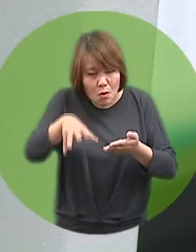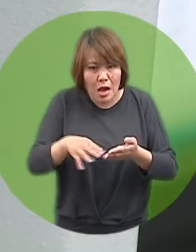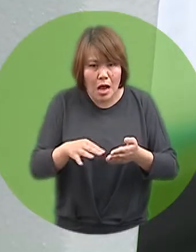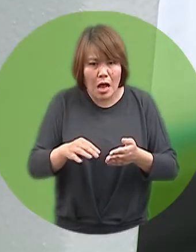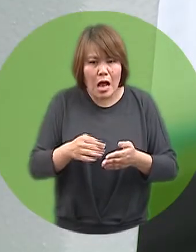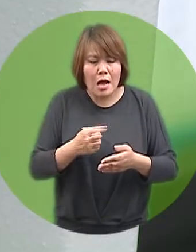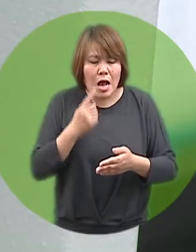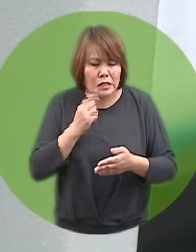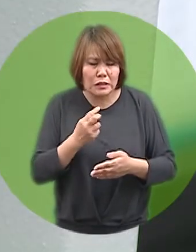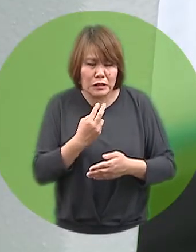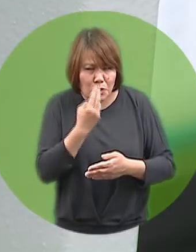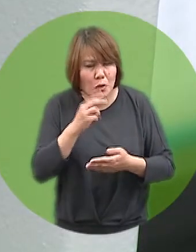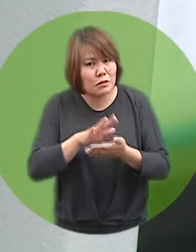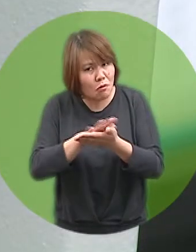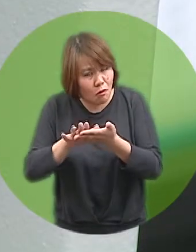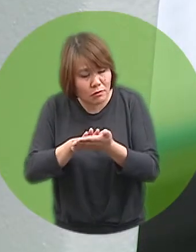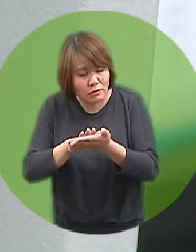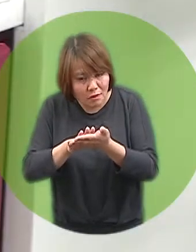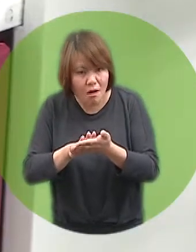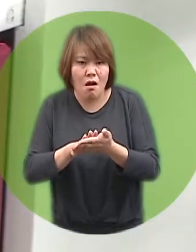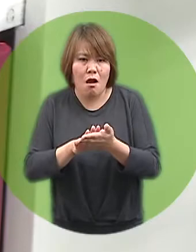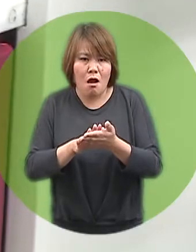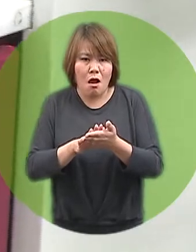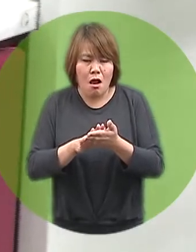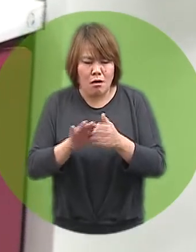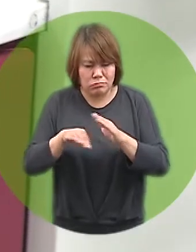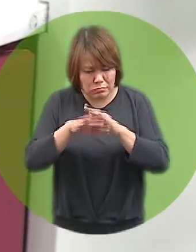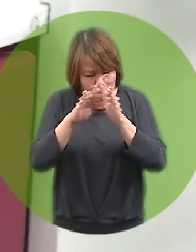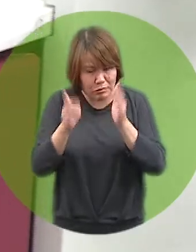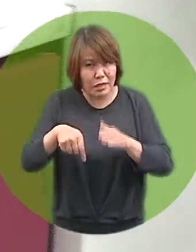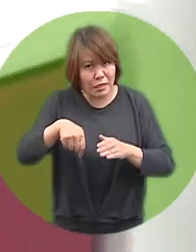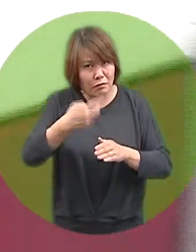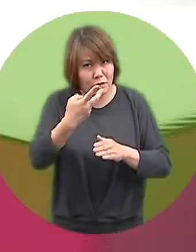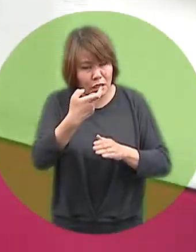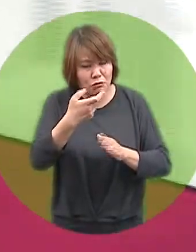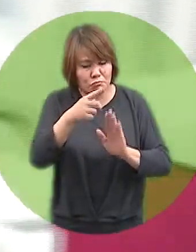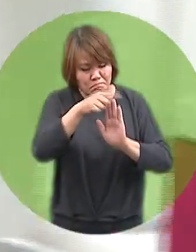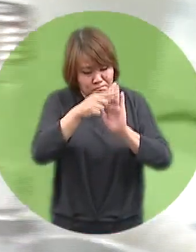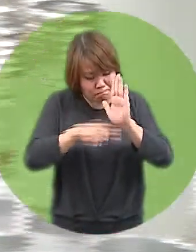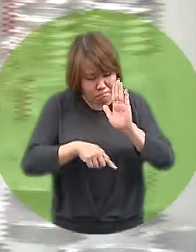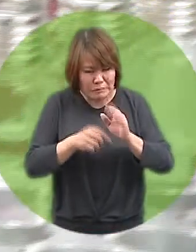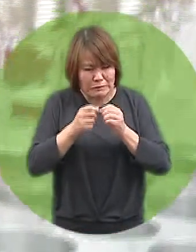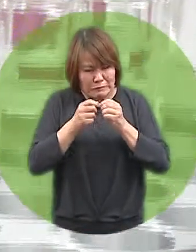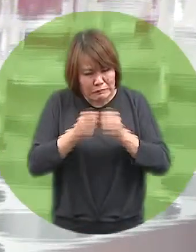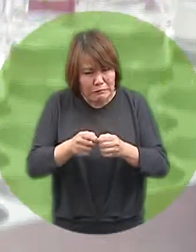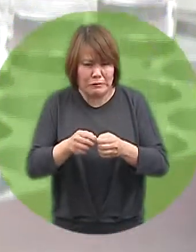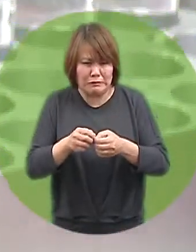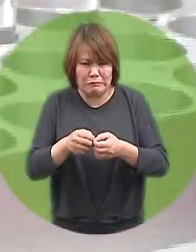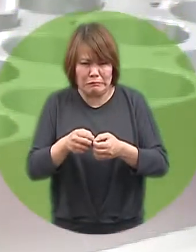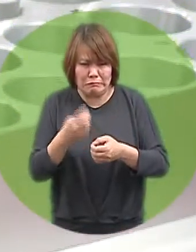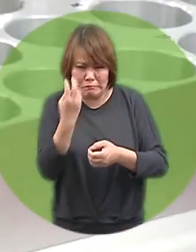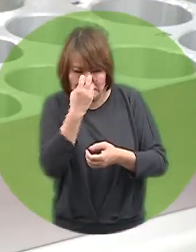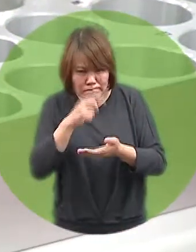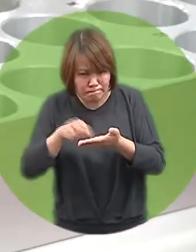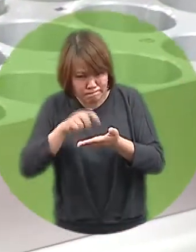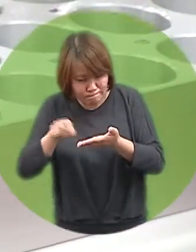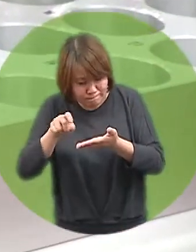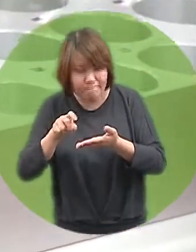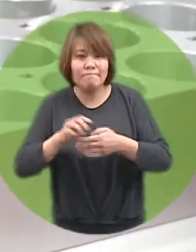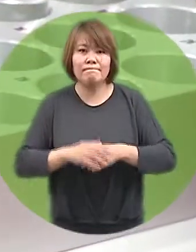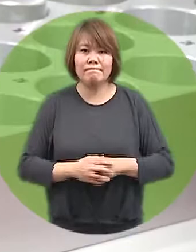匂い、濁りといったものから、およそ170項目にわたる徹底した水質測定を行っています